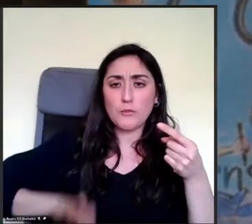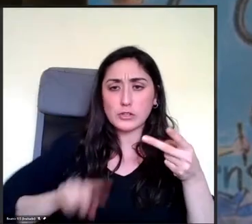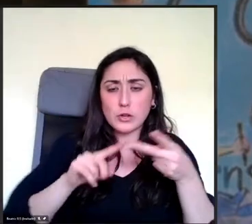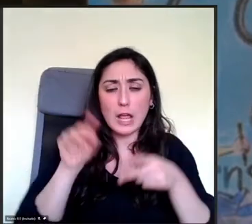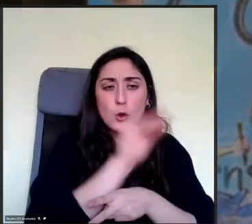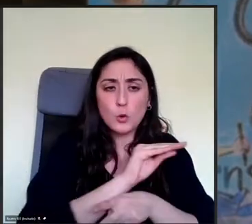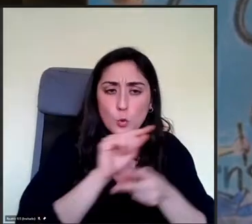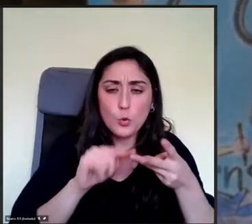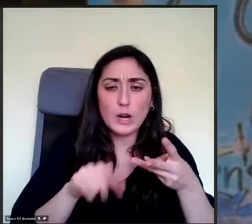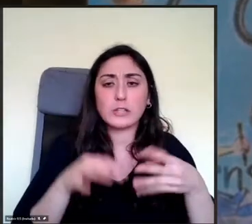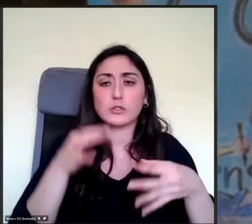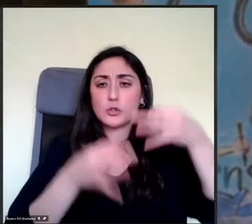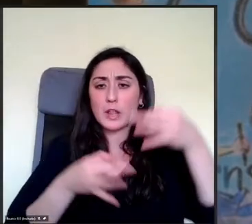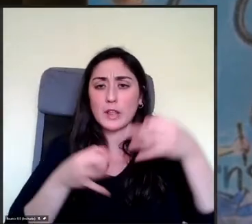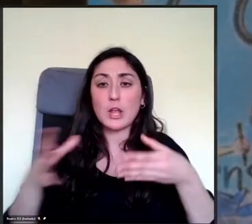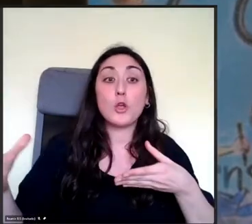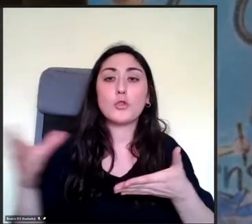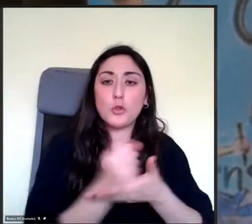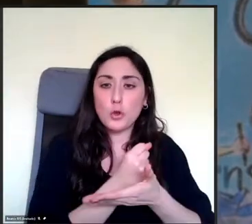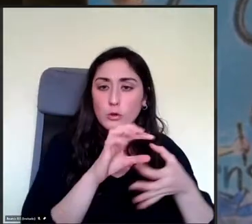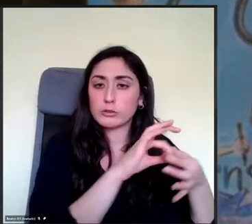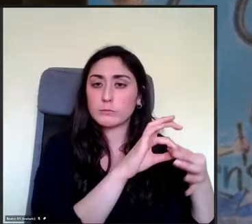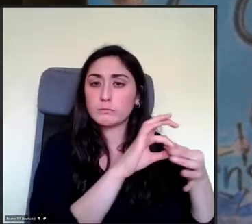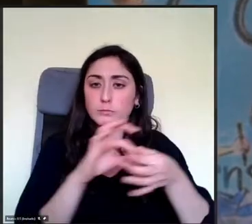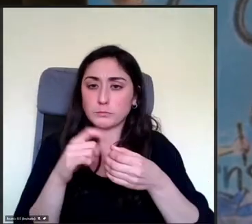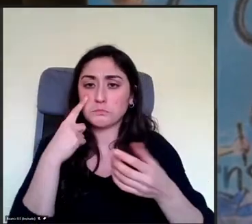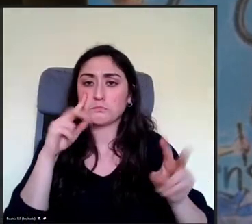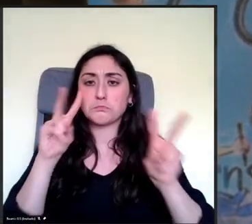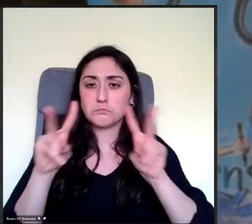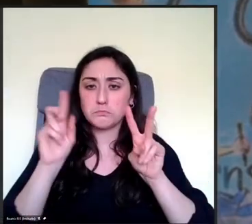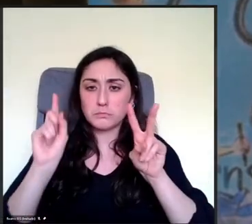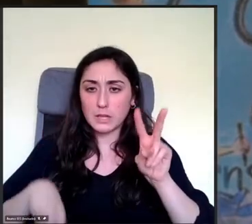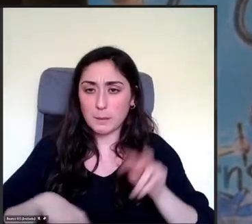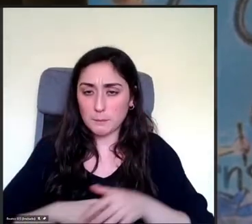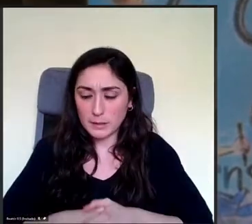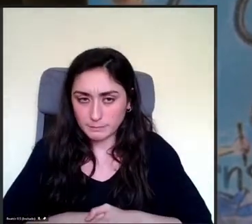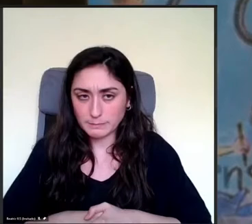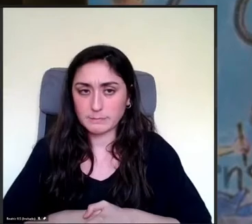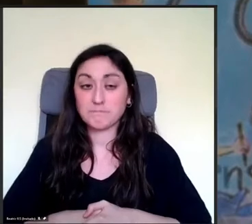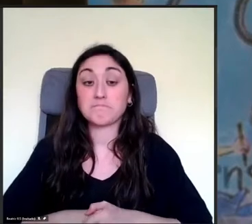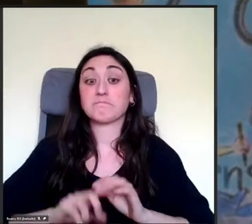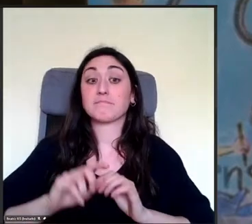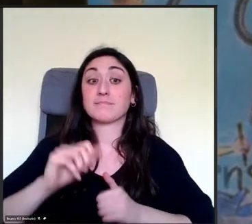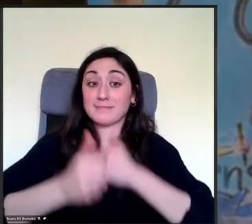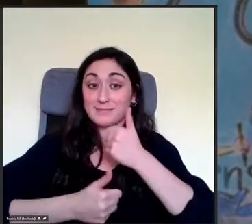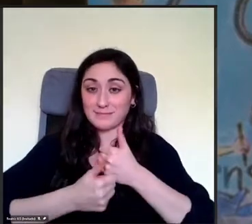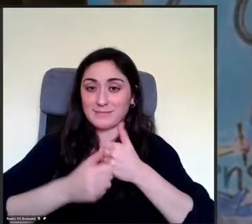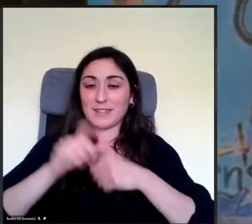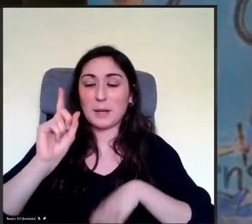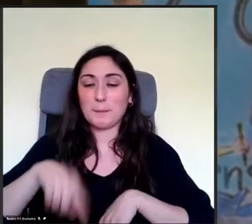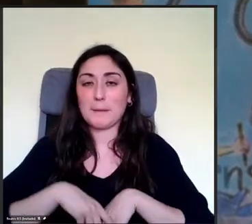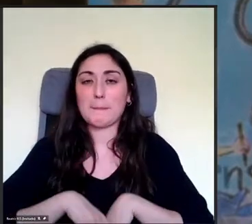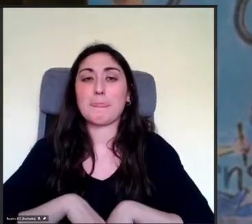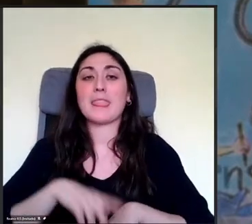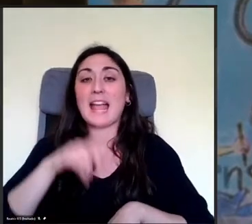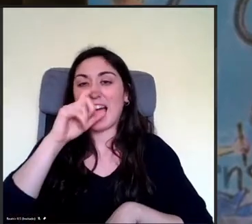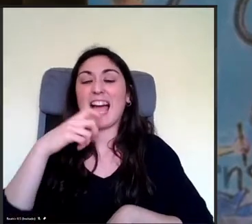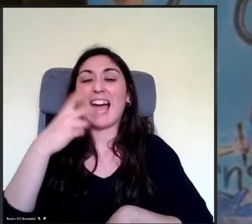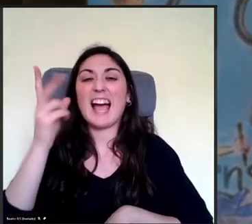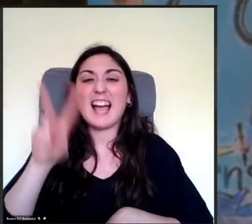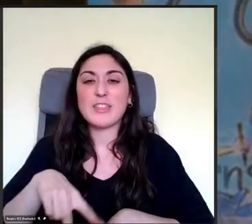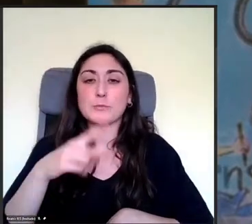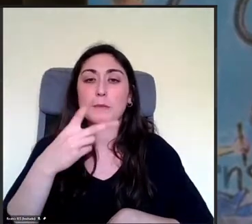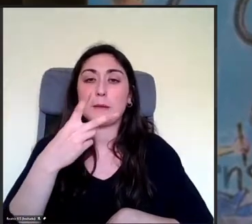es poden estar visibles. Per tant, és també el repte que tenim, que sigui l'any 2023 un congrés amb molts més